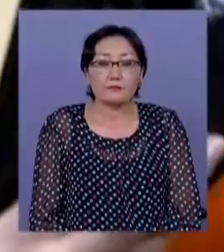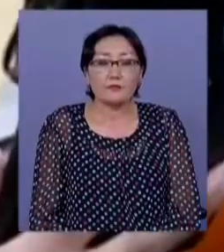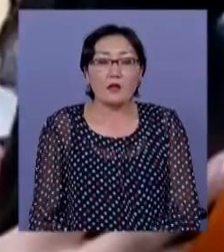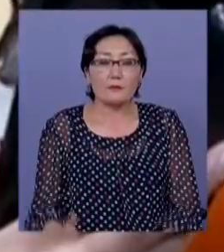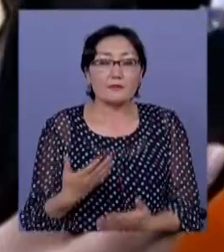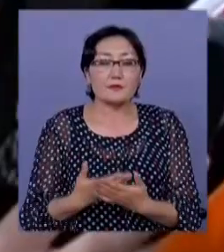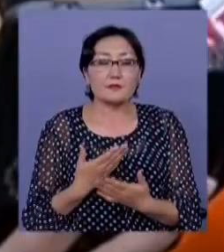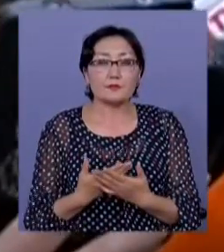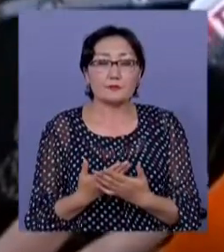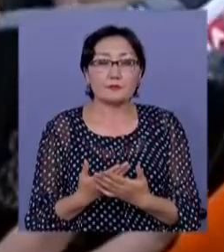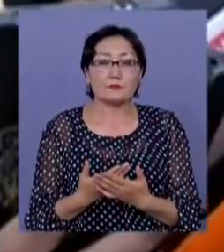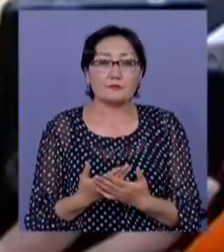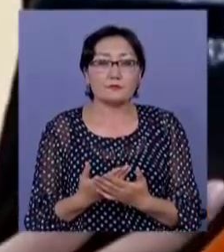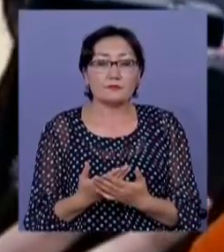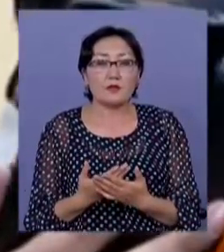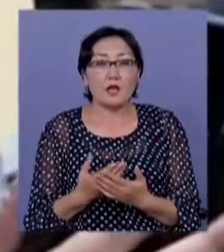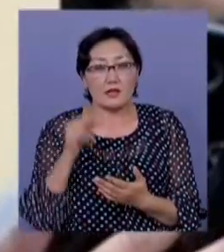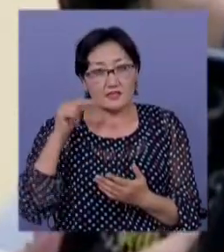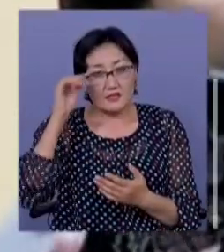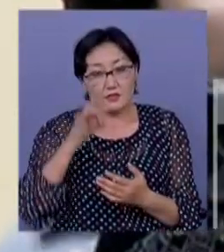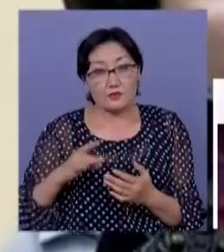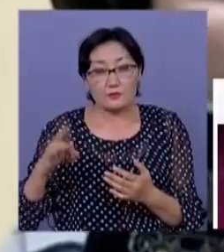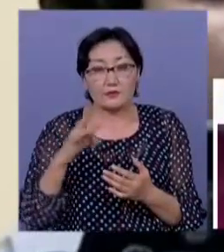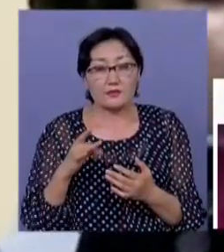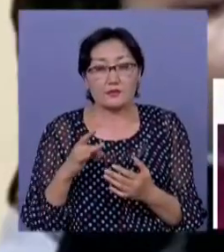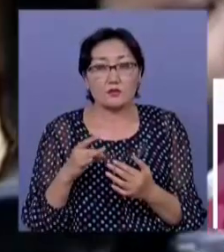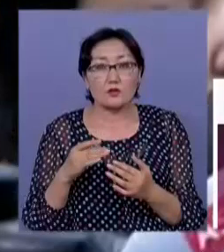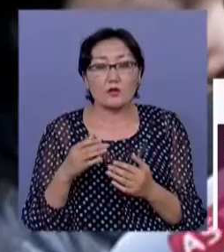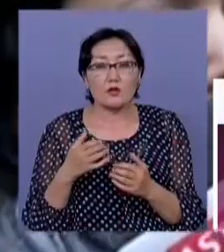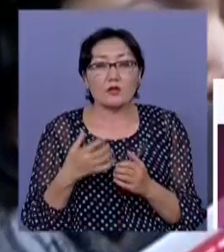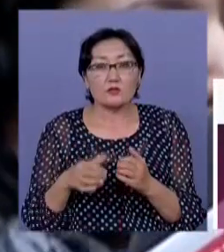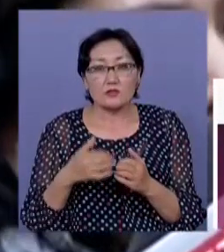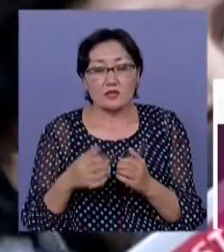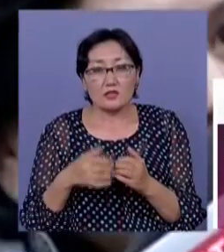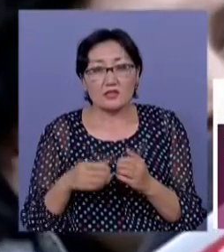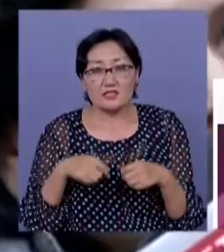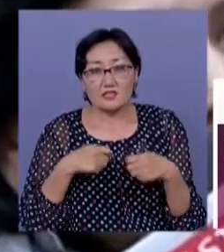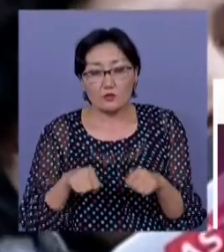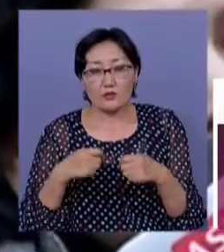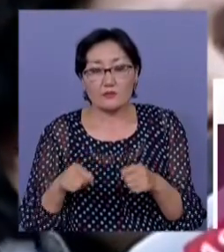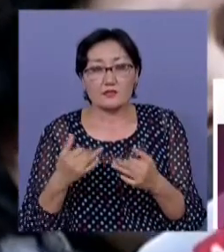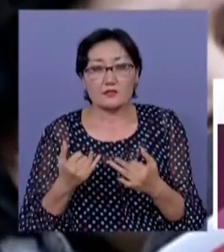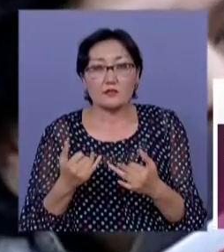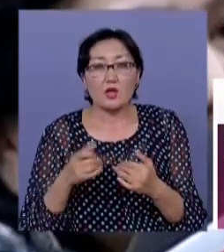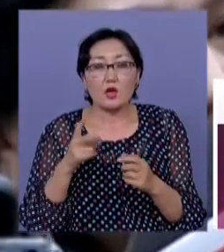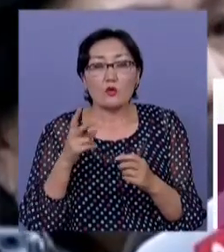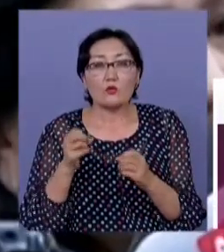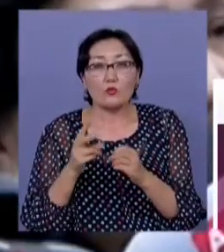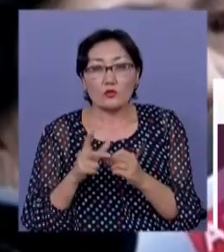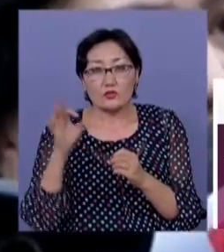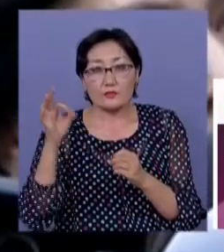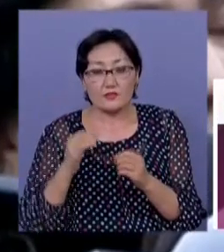Мысалы, мынау Қытай республикасымен өзара саудамыз, сыртқы саудамыз қазір 13%-ке де өссе